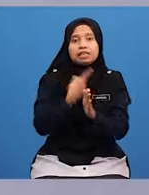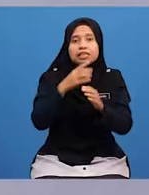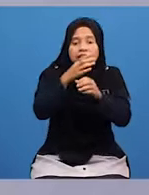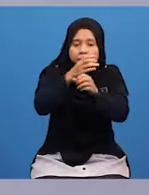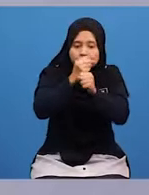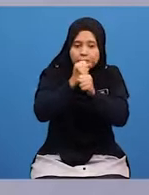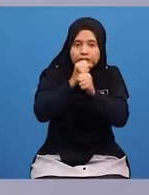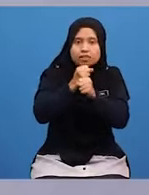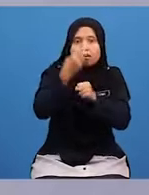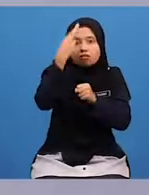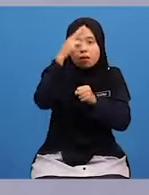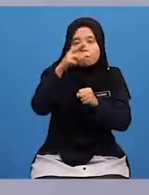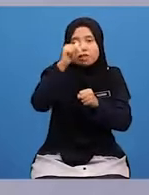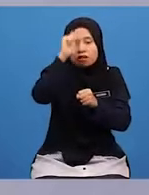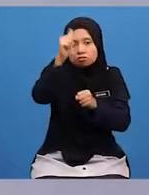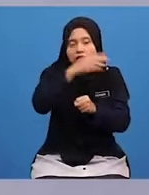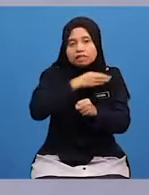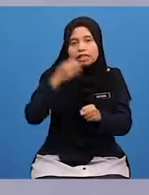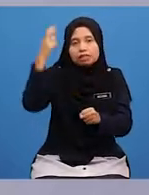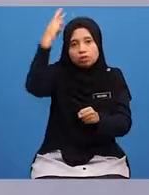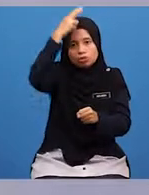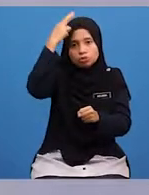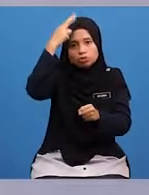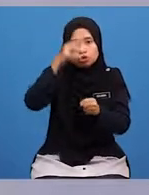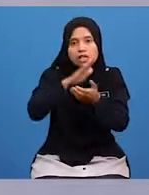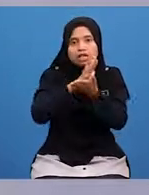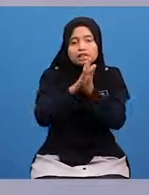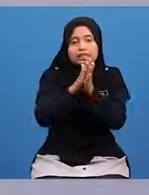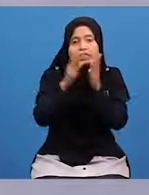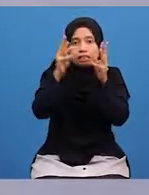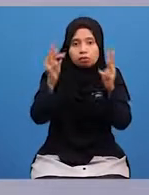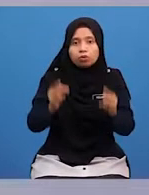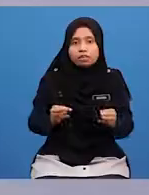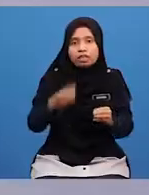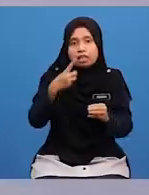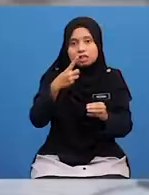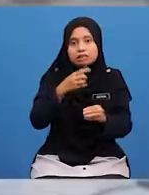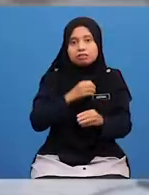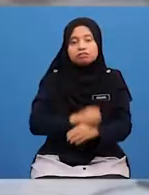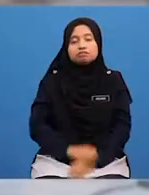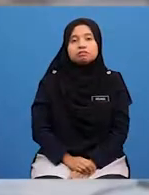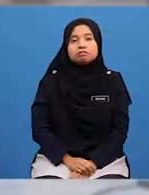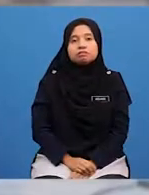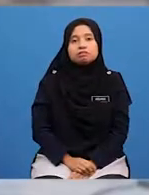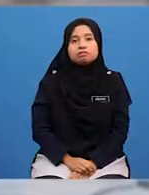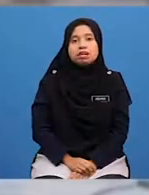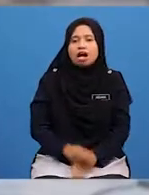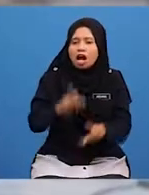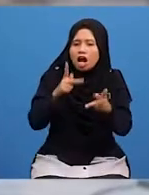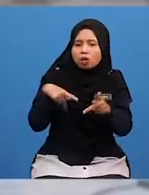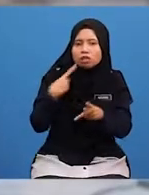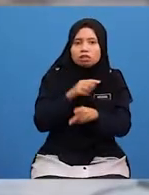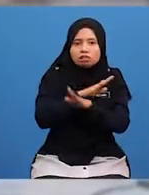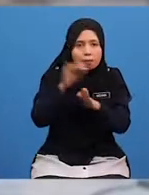mendapat rahmat Allah dan Rasul menjadi model suri tauladan buat kita. Sekiranya kita tidak